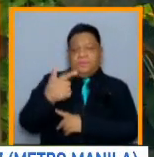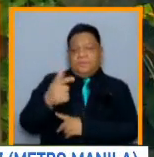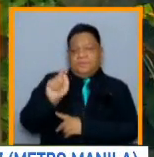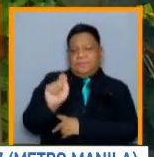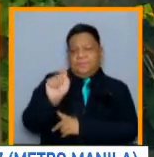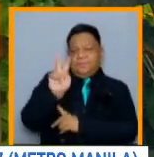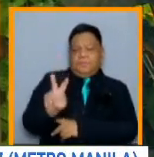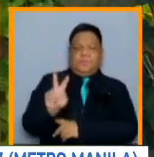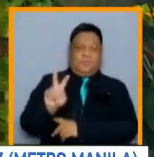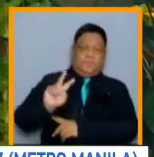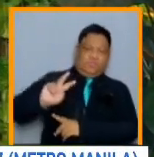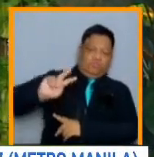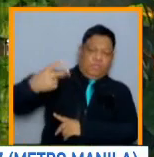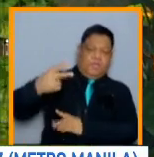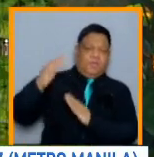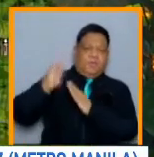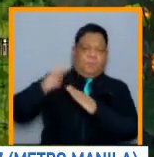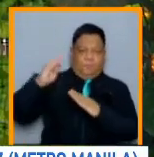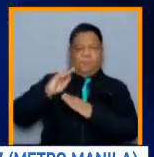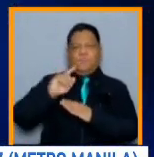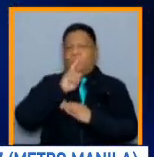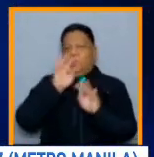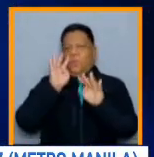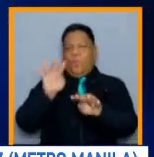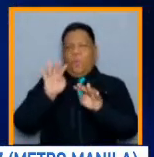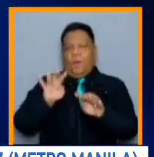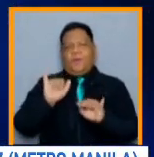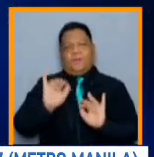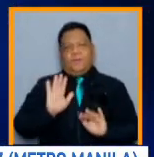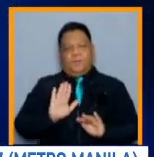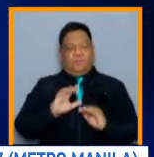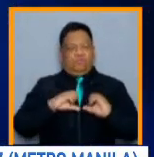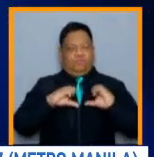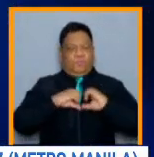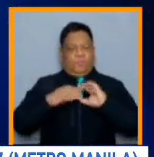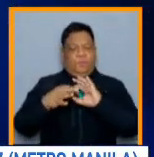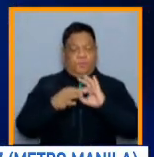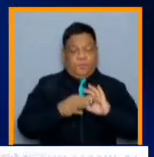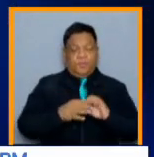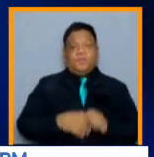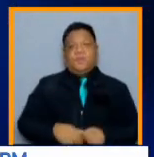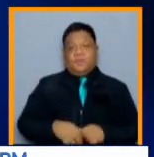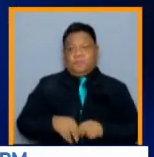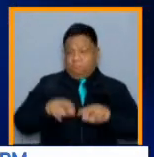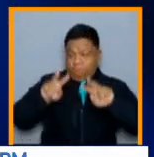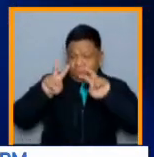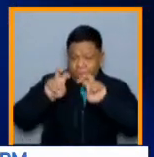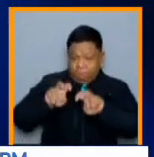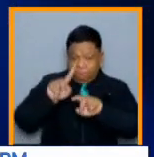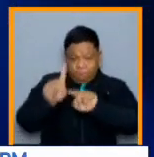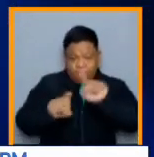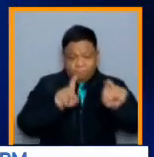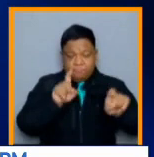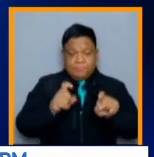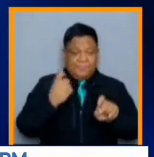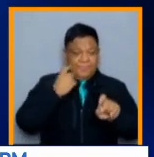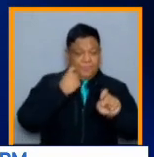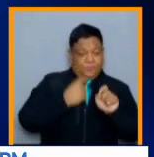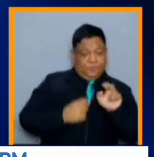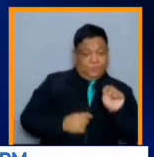free-to-air channel ng GMA Network. Sa datos ng Nielsen Philippines, itong November hanggang December 11, nakapagtala ang GTV